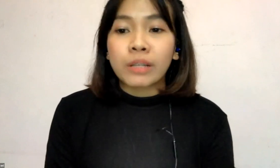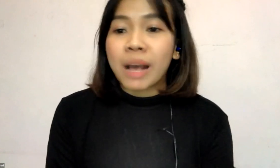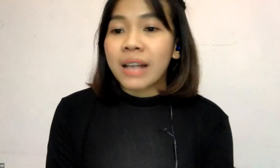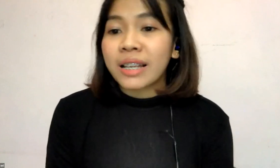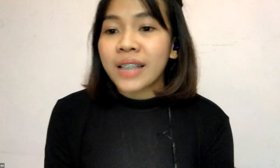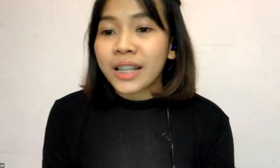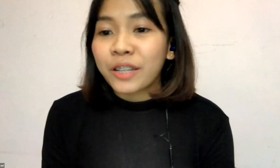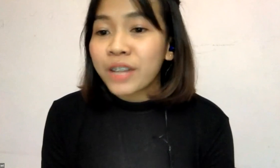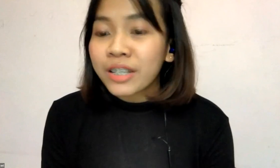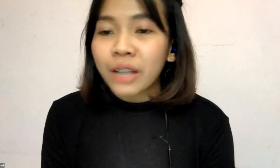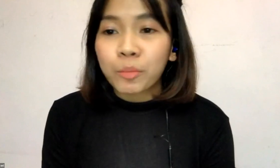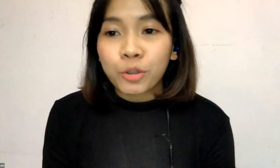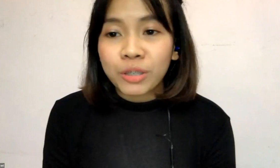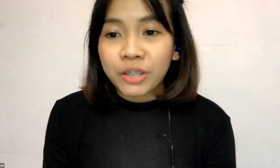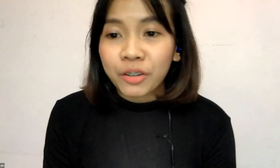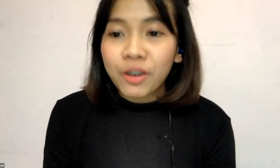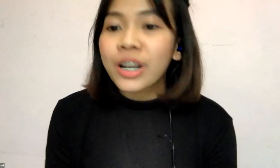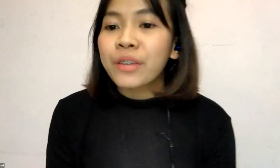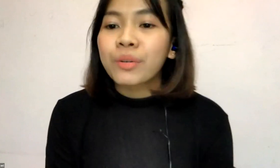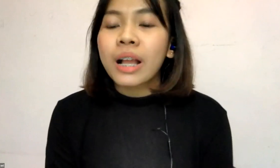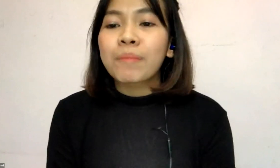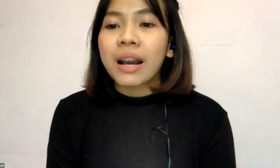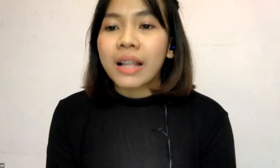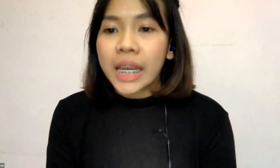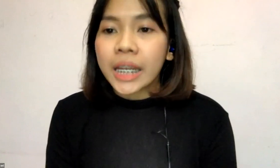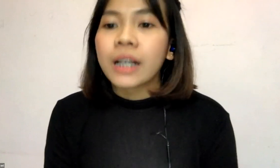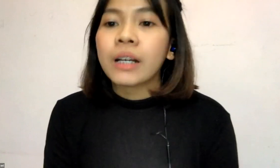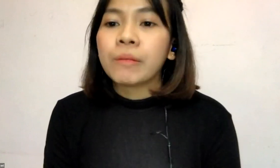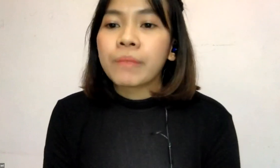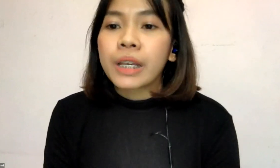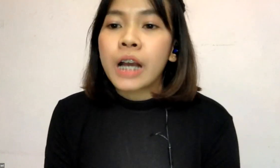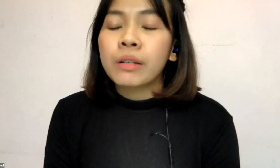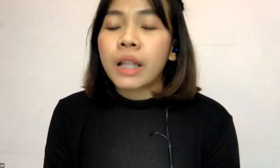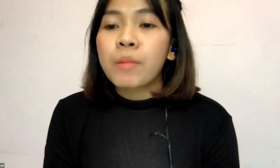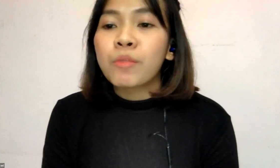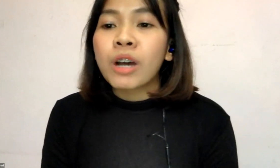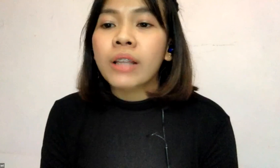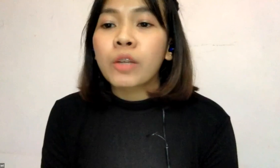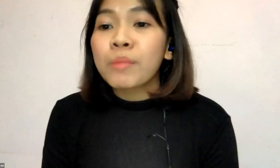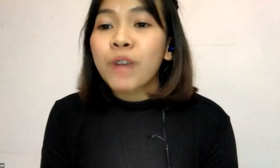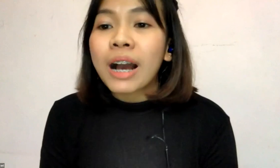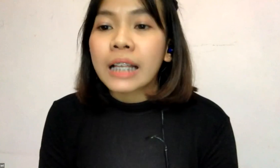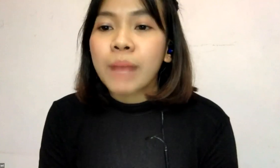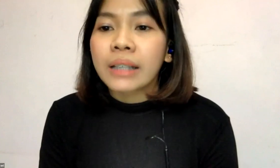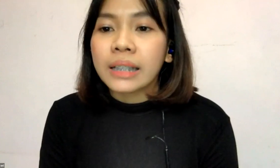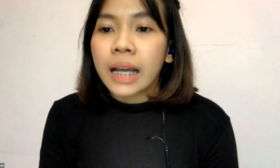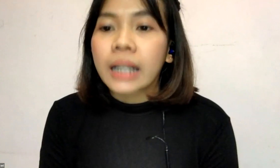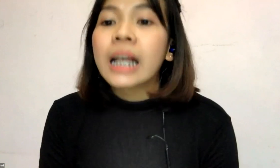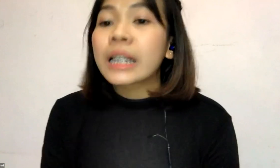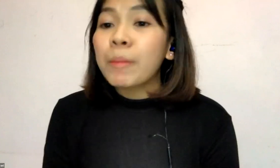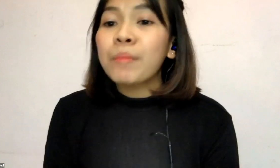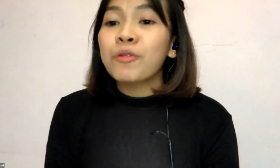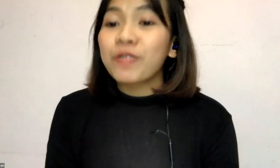ada pusat bahasa isyarat Indonesia atau pusbisindo dan juga lembaga lainnya yang telah membuat atau membuka kelas bahasa